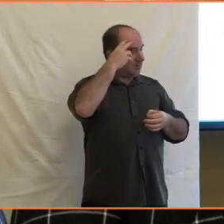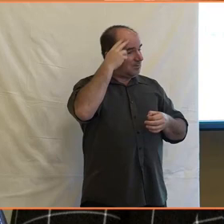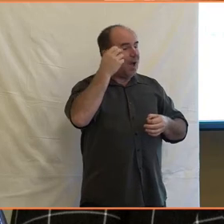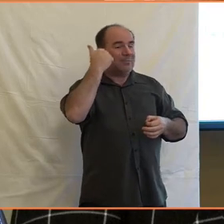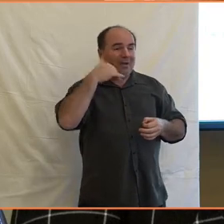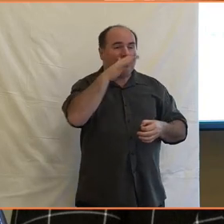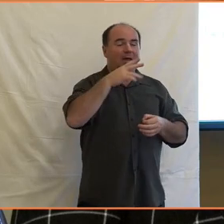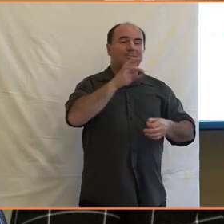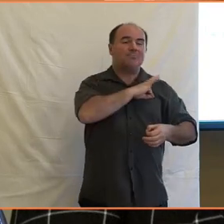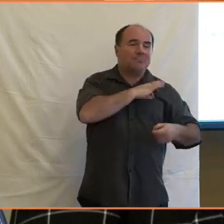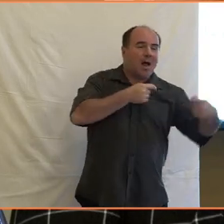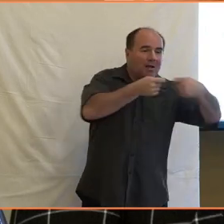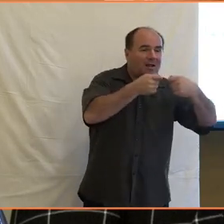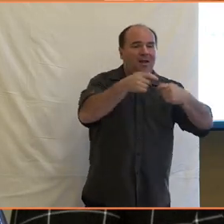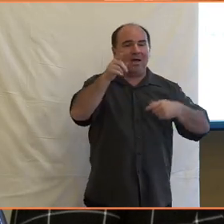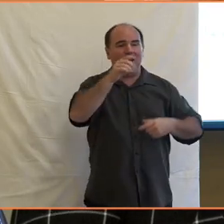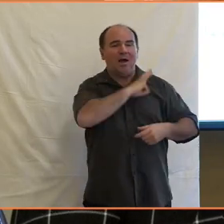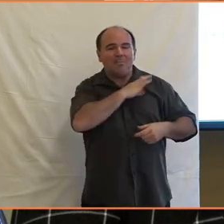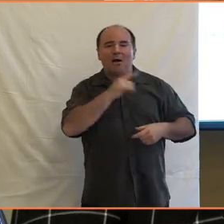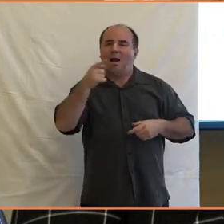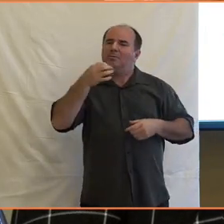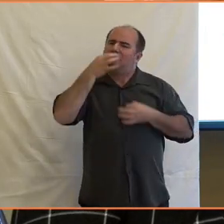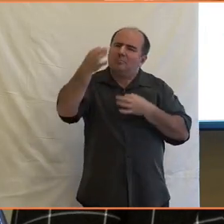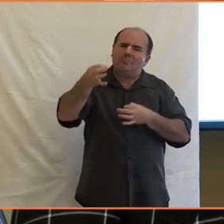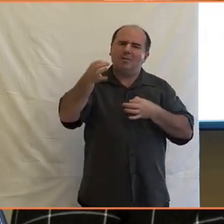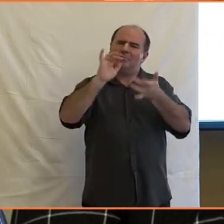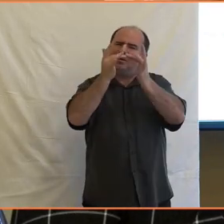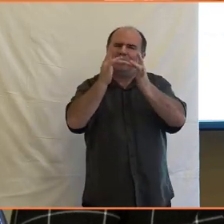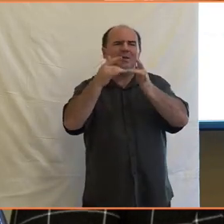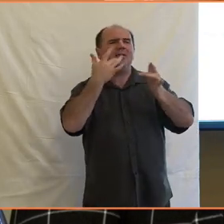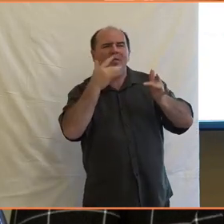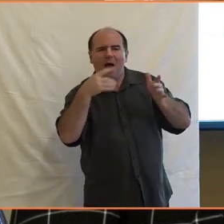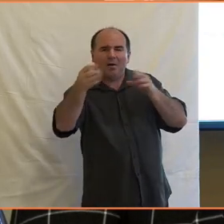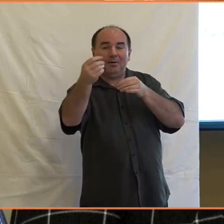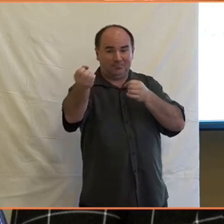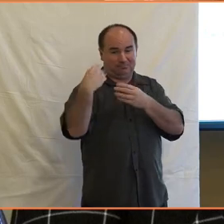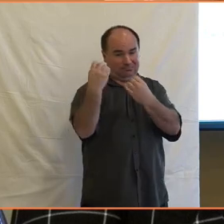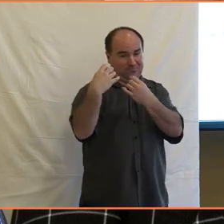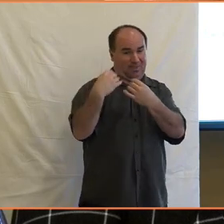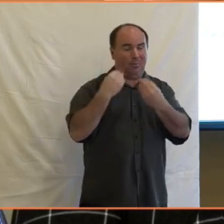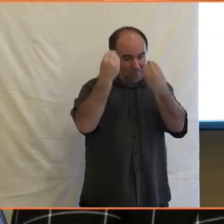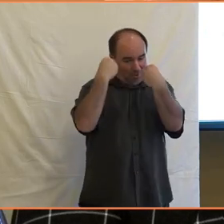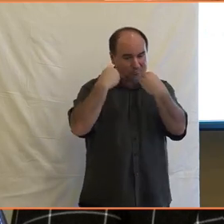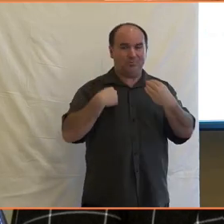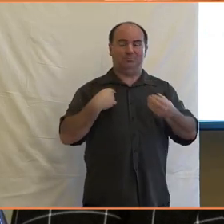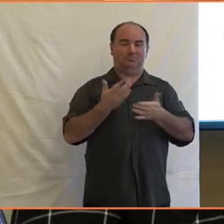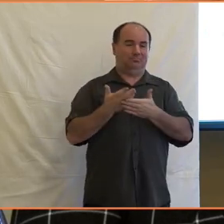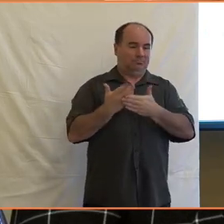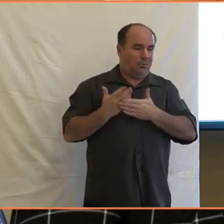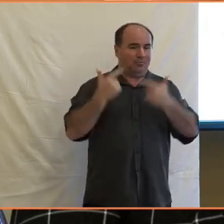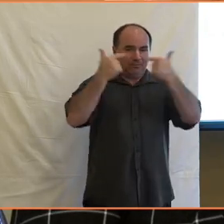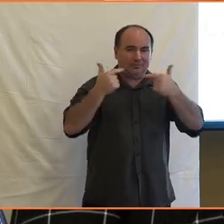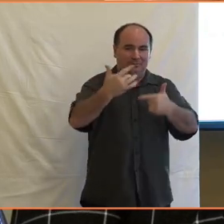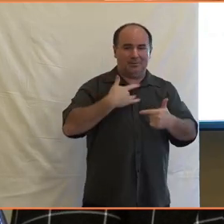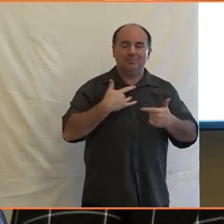někomu zprostředkovali obsah nebo služby na internetu, tak ty čísla jsou velice vysoká, jak u těch uživatelů. Tam se pohybují v Čechách, když jsme to